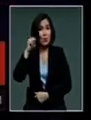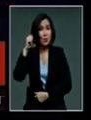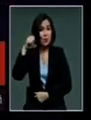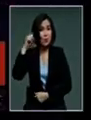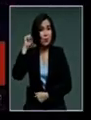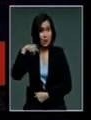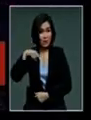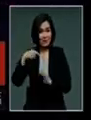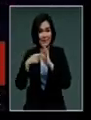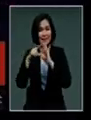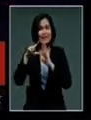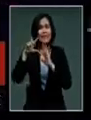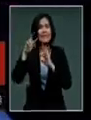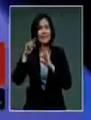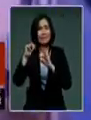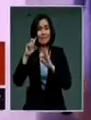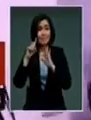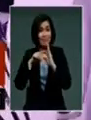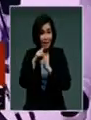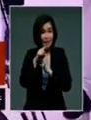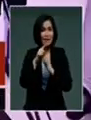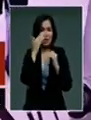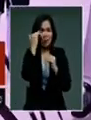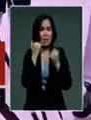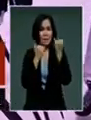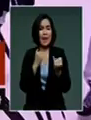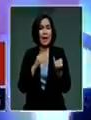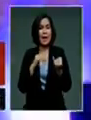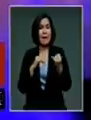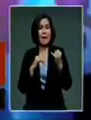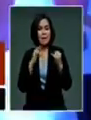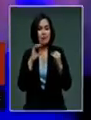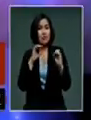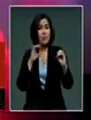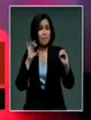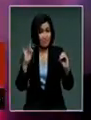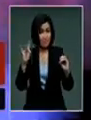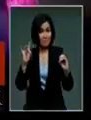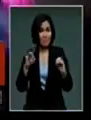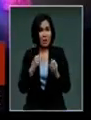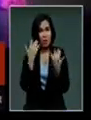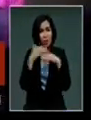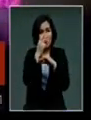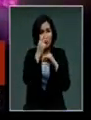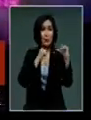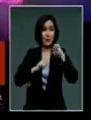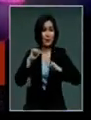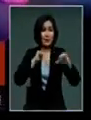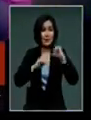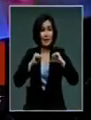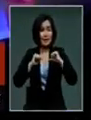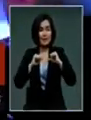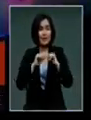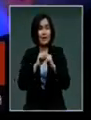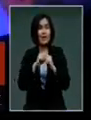ป8-0ส่วนเมื่อวานนี้เองนางสาวคิมโยจองและประธานาธิบดีมูนก็ร่วมชมการแสดงออเคสตราก่อนผู้แทนของฝ่ายเ